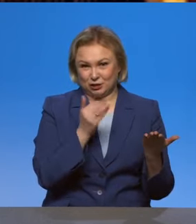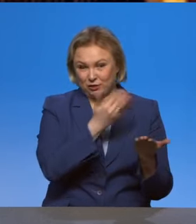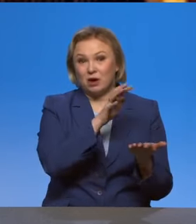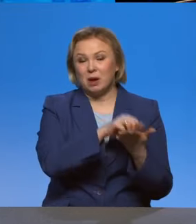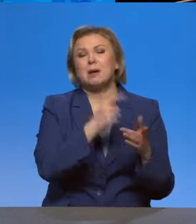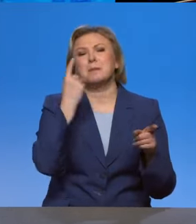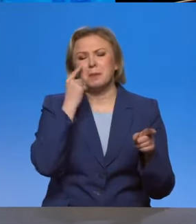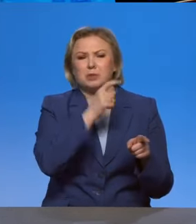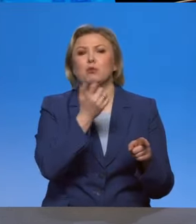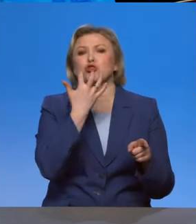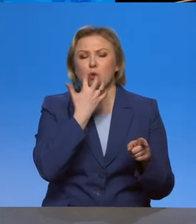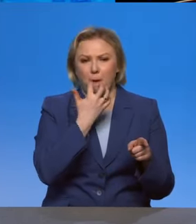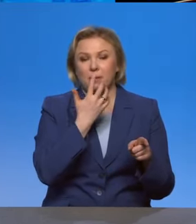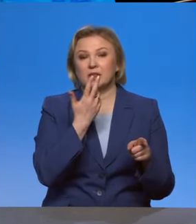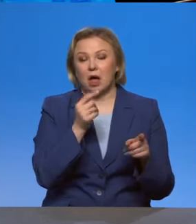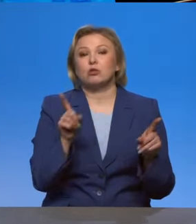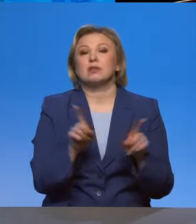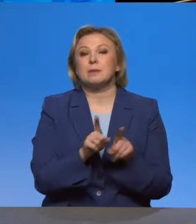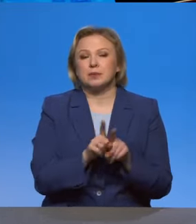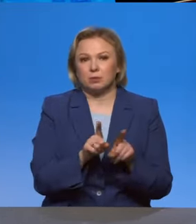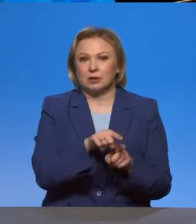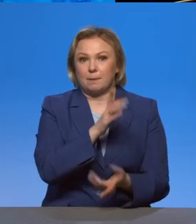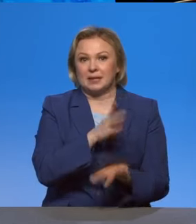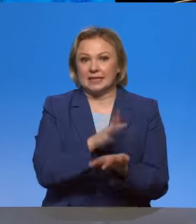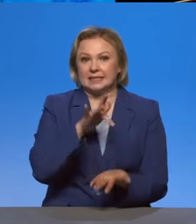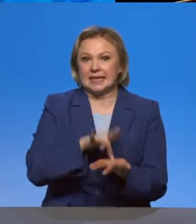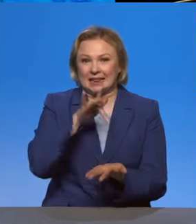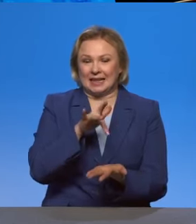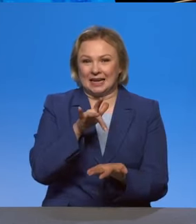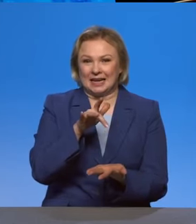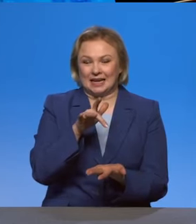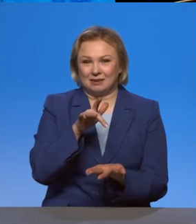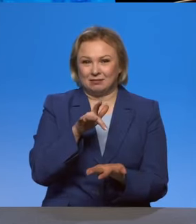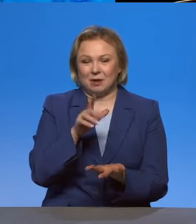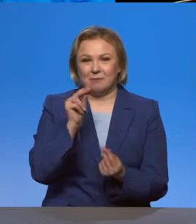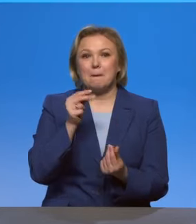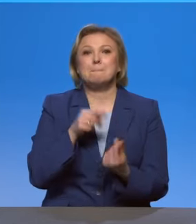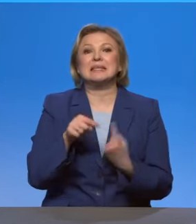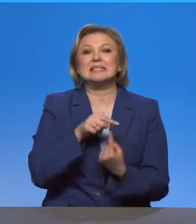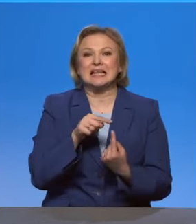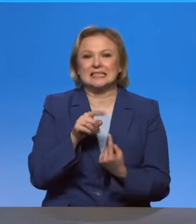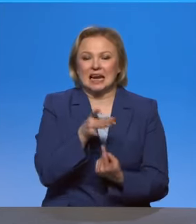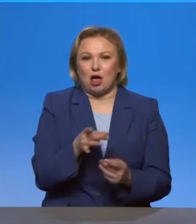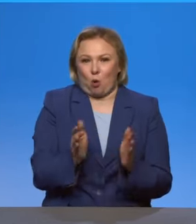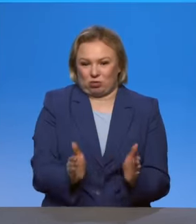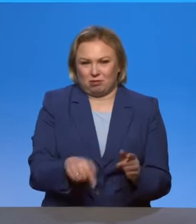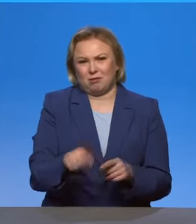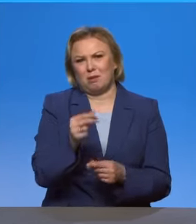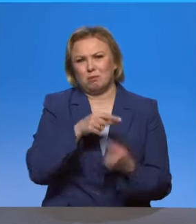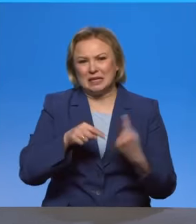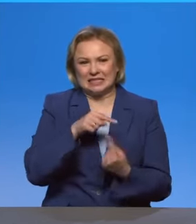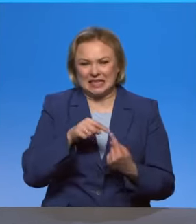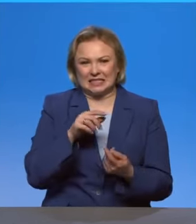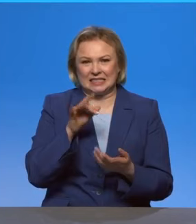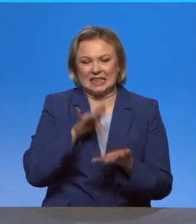и так далее, но тем не менее, да, то есть там есть центр, там есть бизнес-район, деловой район, Central Business District, центральный